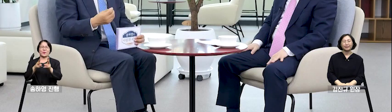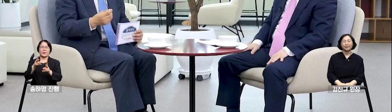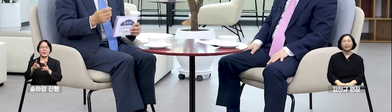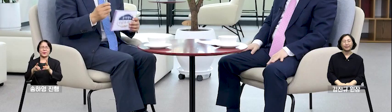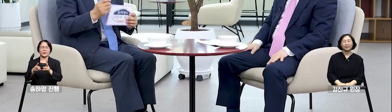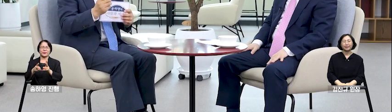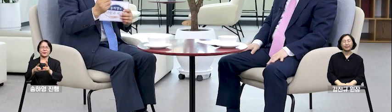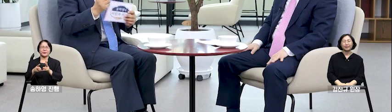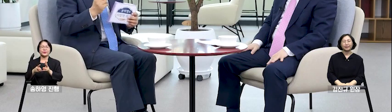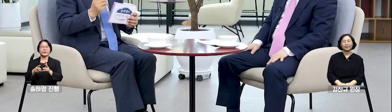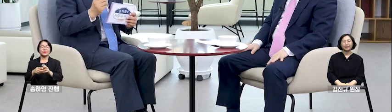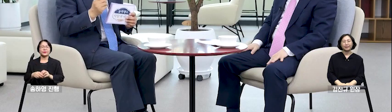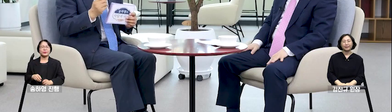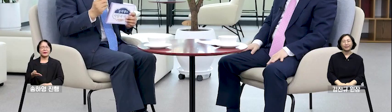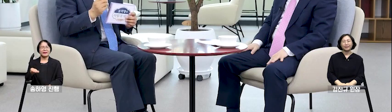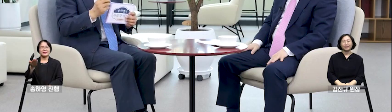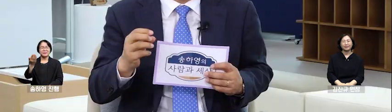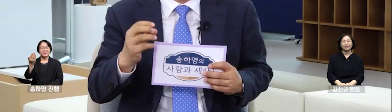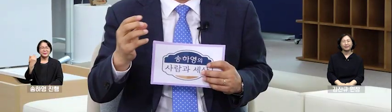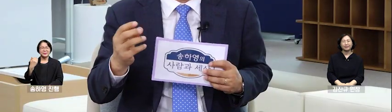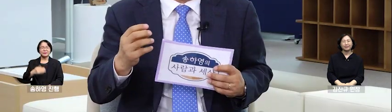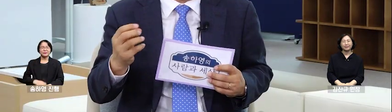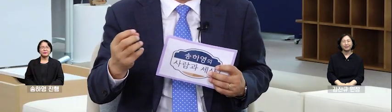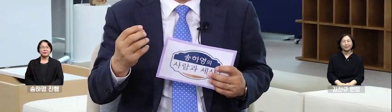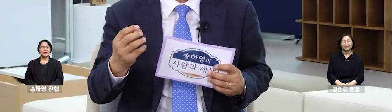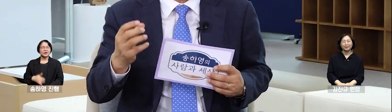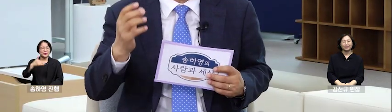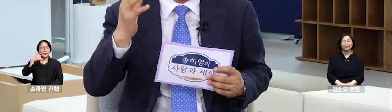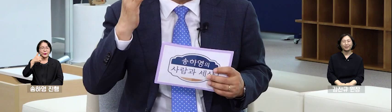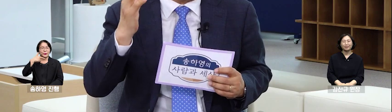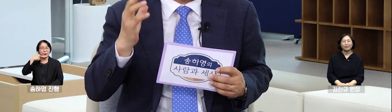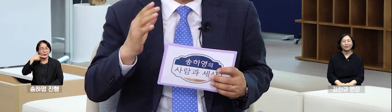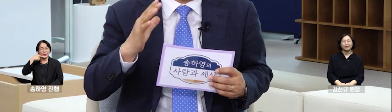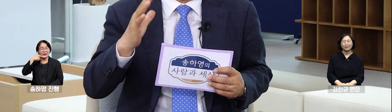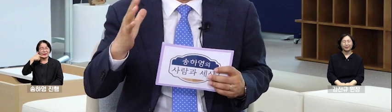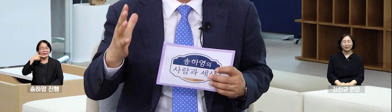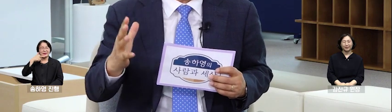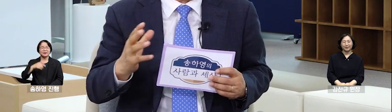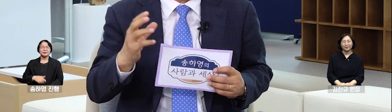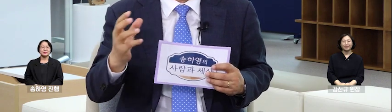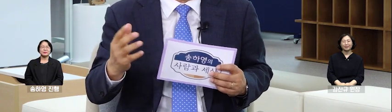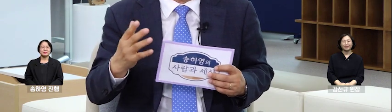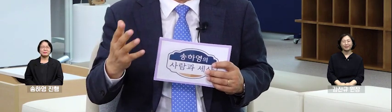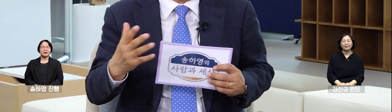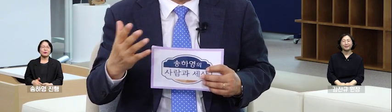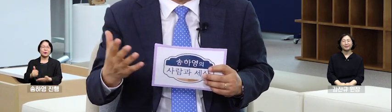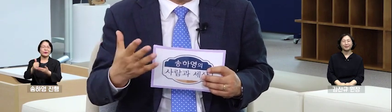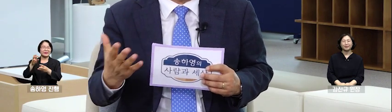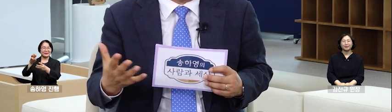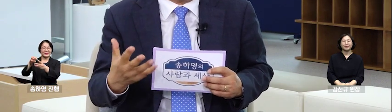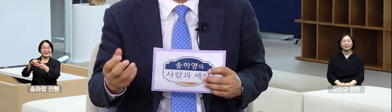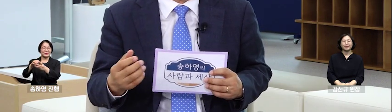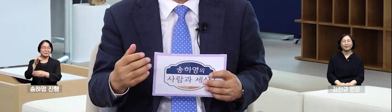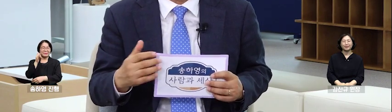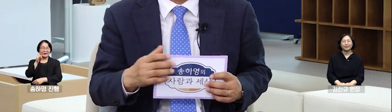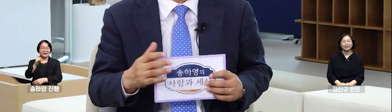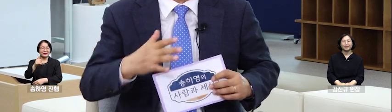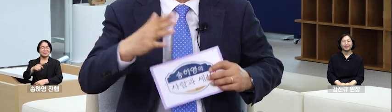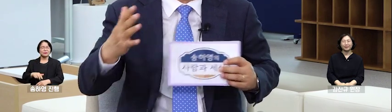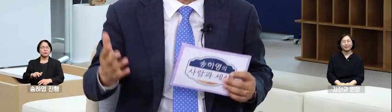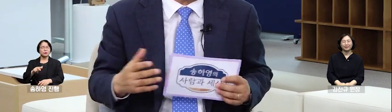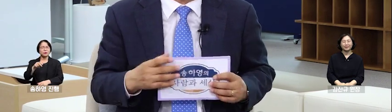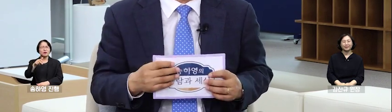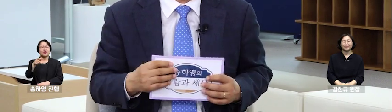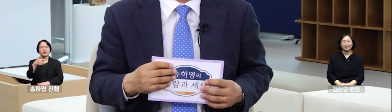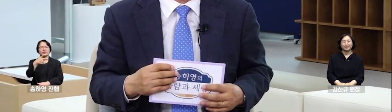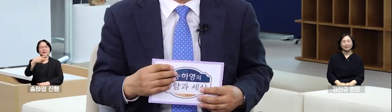예전에는 이렇게 예 좋아해 가지고 뭐 이렇게 4 고객센터 아니라 컷 요즘 걸